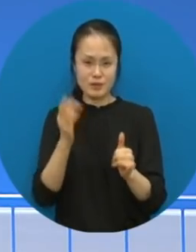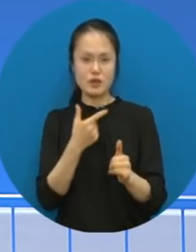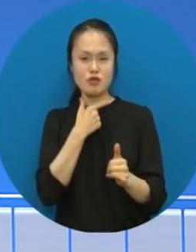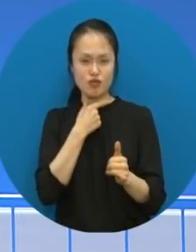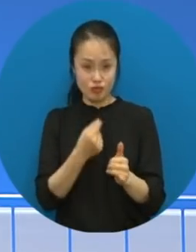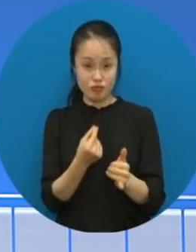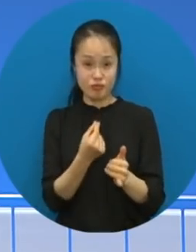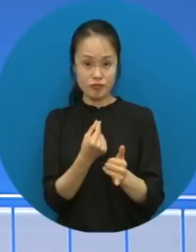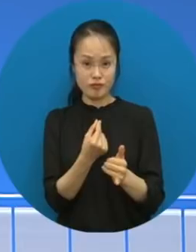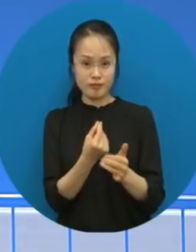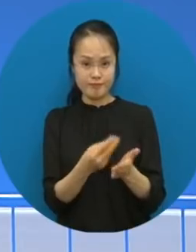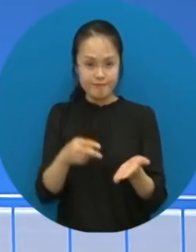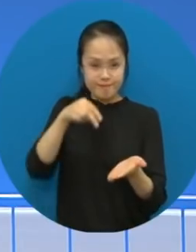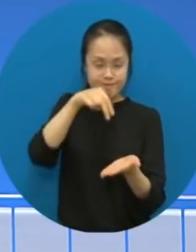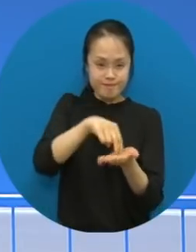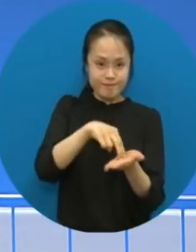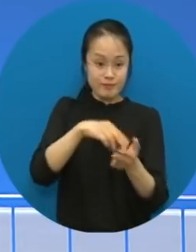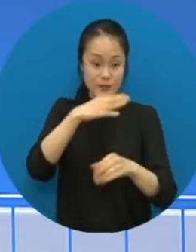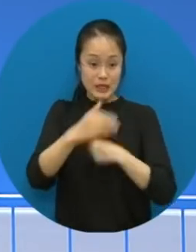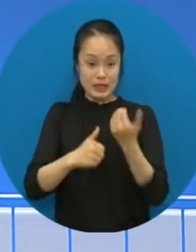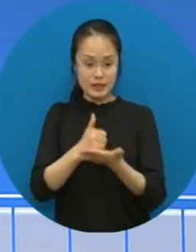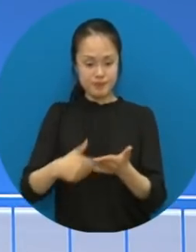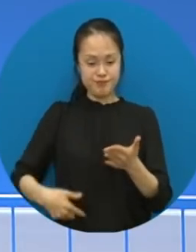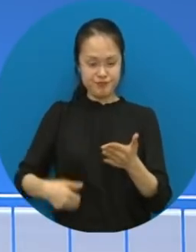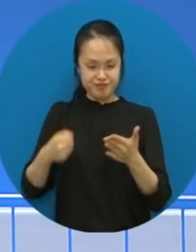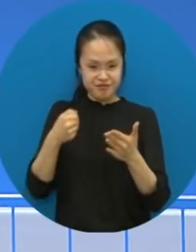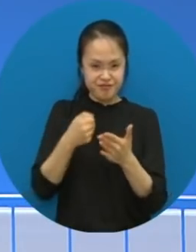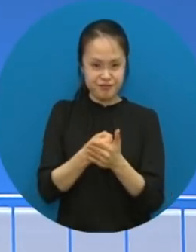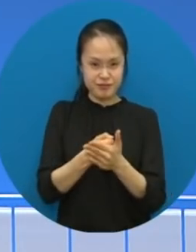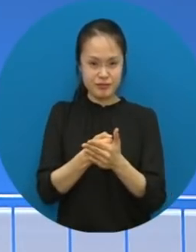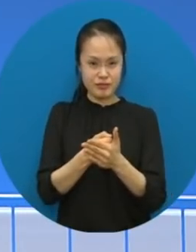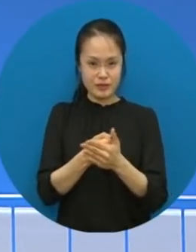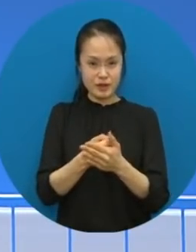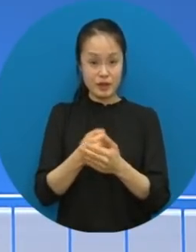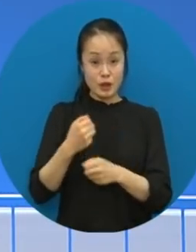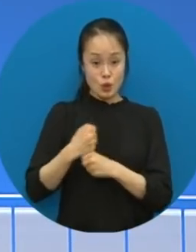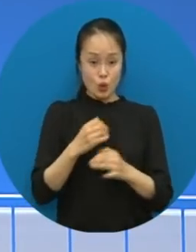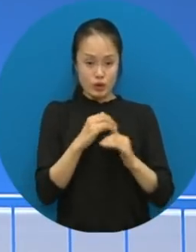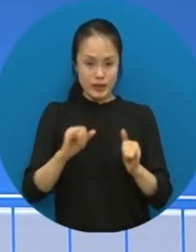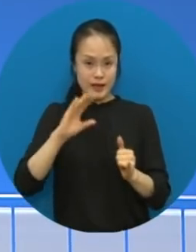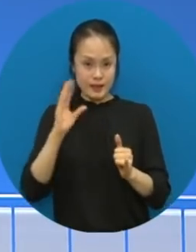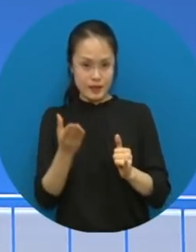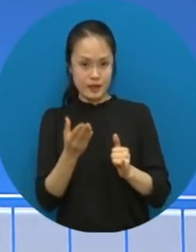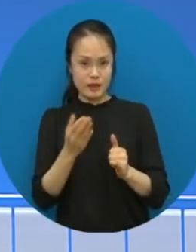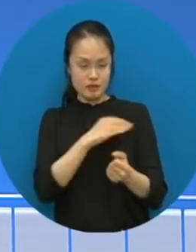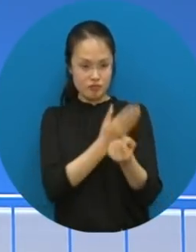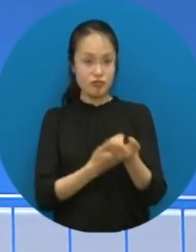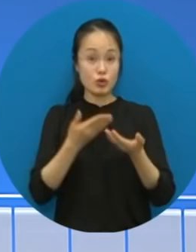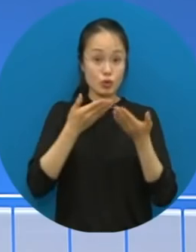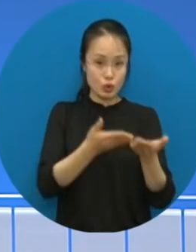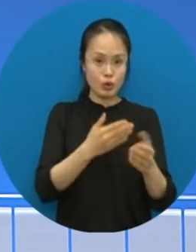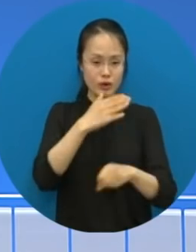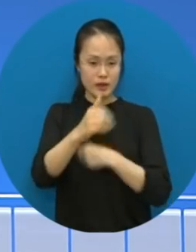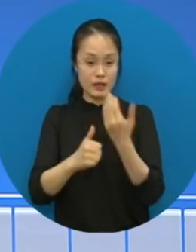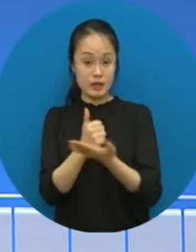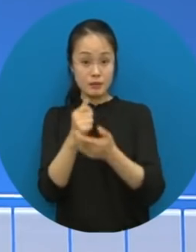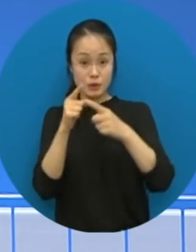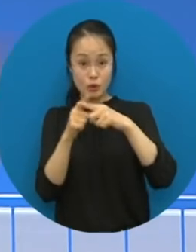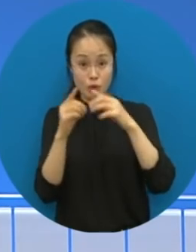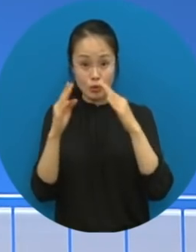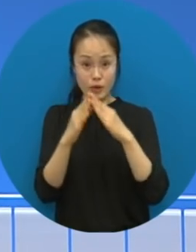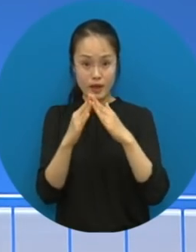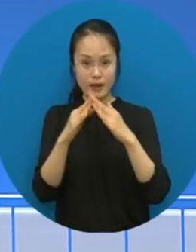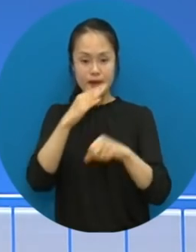용사되게 하사 하나님의 일은 하나님이 직접 하신다는 걸 보여주시고 하나님의 교회는 하나님이